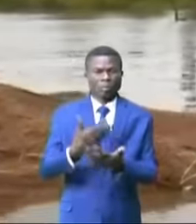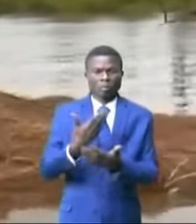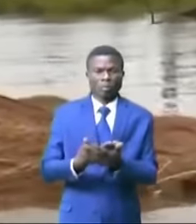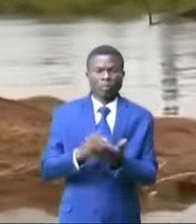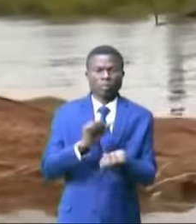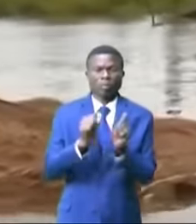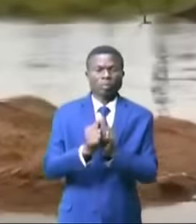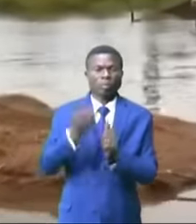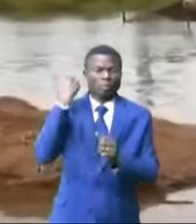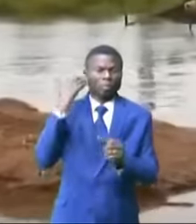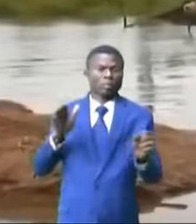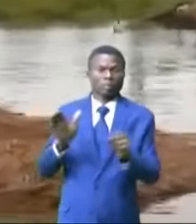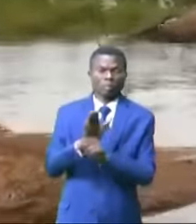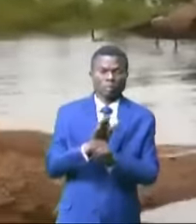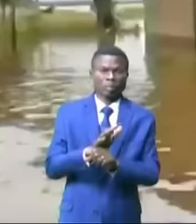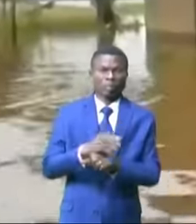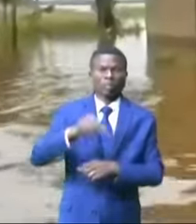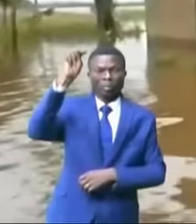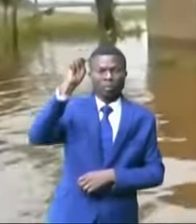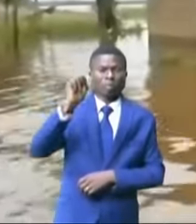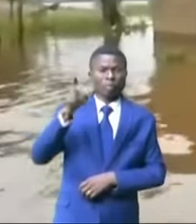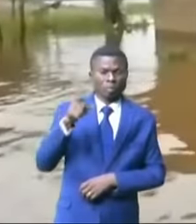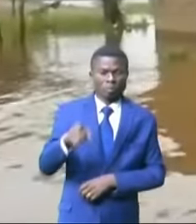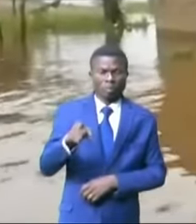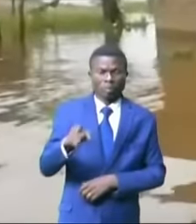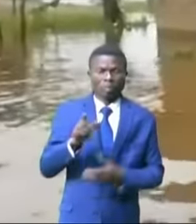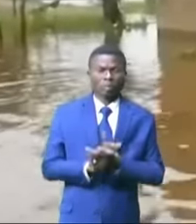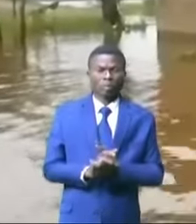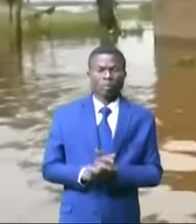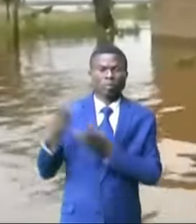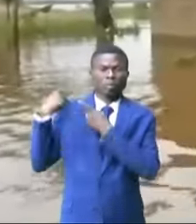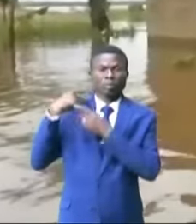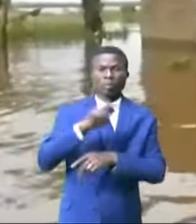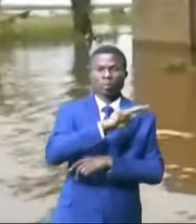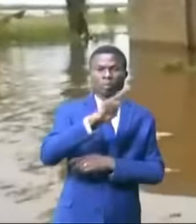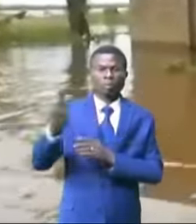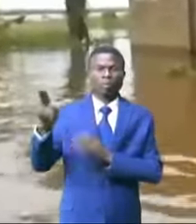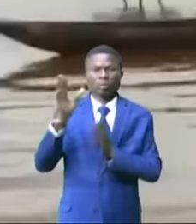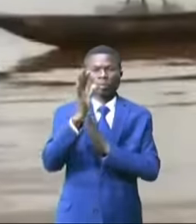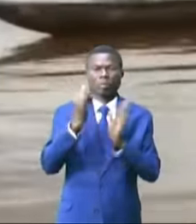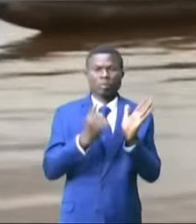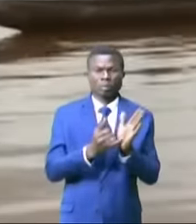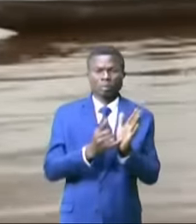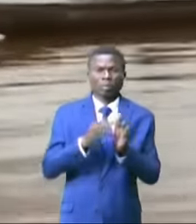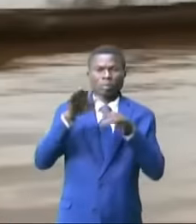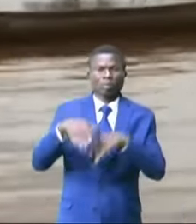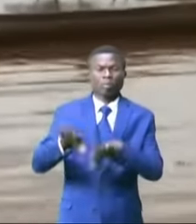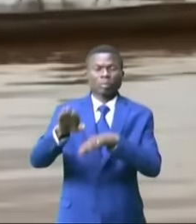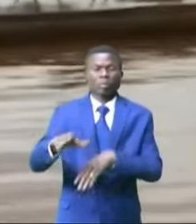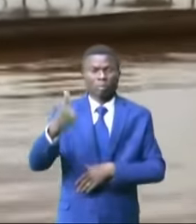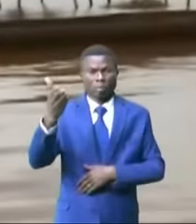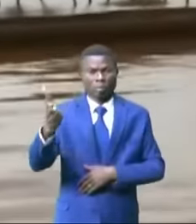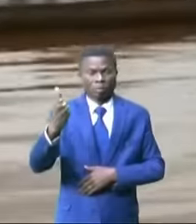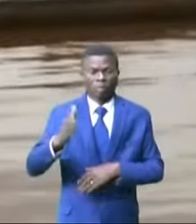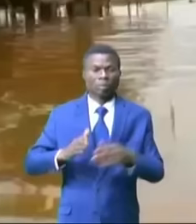aux inondations dans la province du Nord-Ubangi. Depuis 2016, la rivière Ubangi qui traverse la ville de